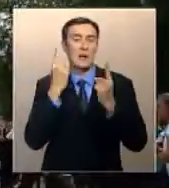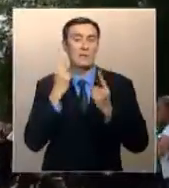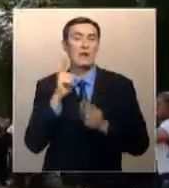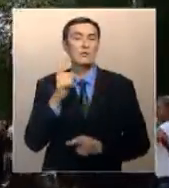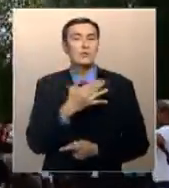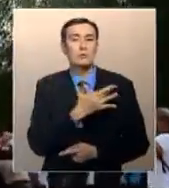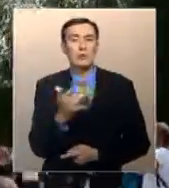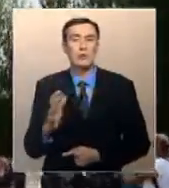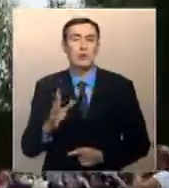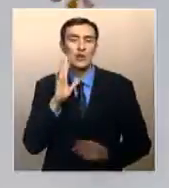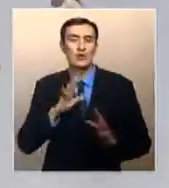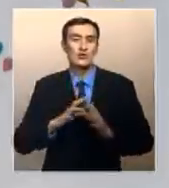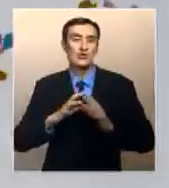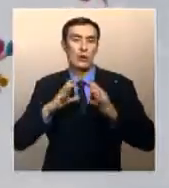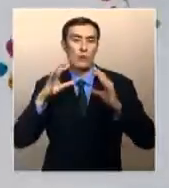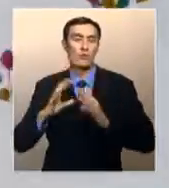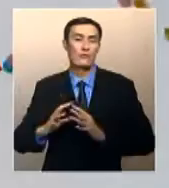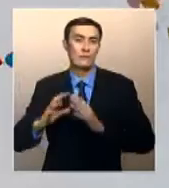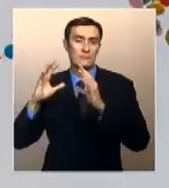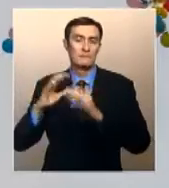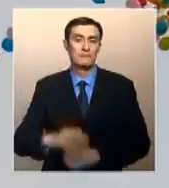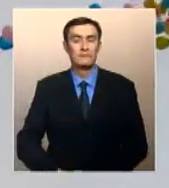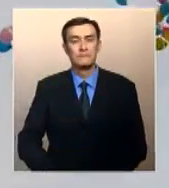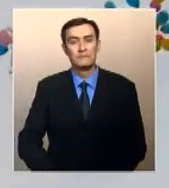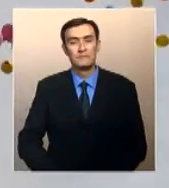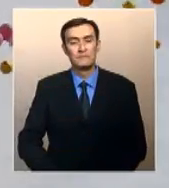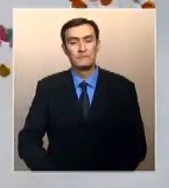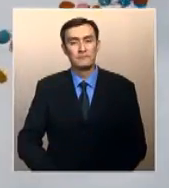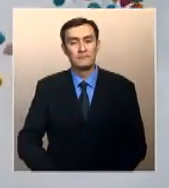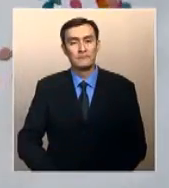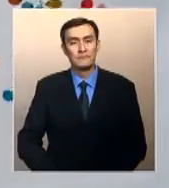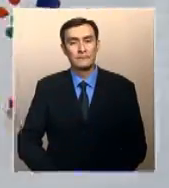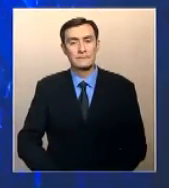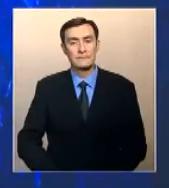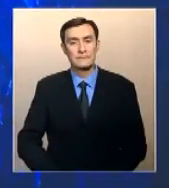Анна Лисенбердина, Аслан Тулепов, Усть-Каменогорск, 24KZ.